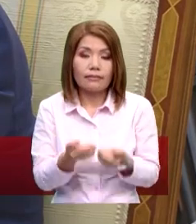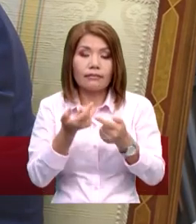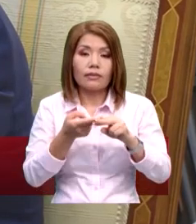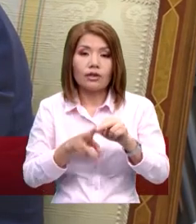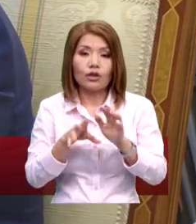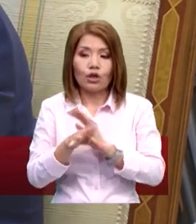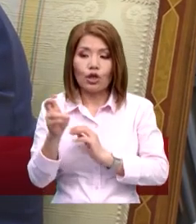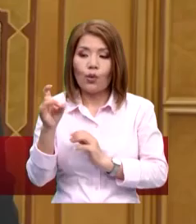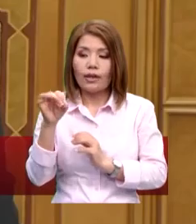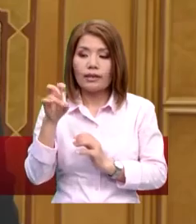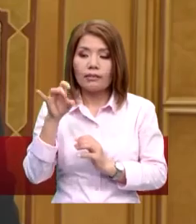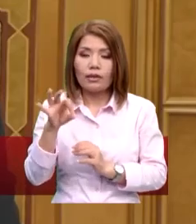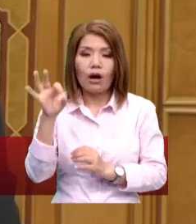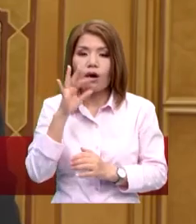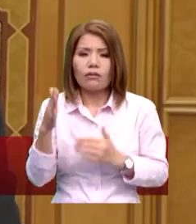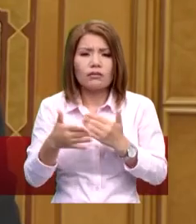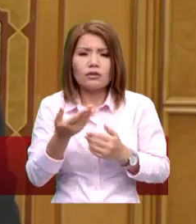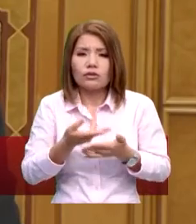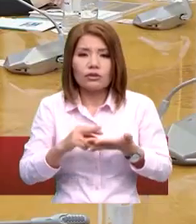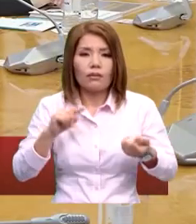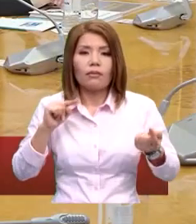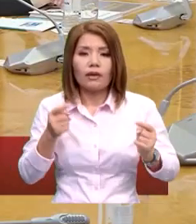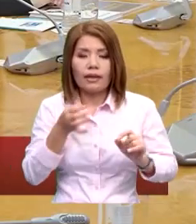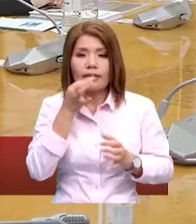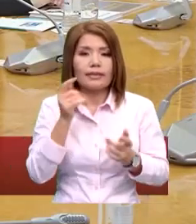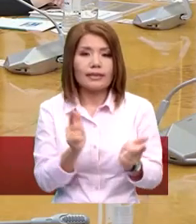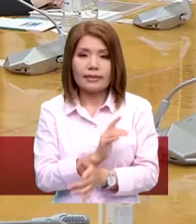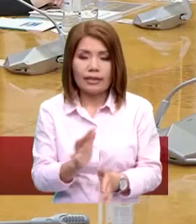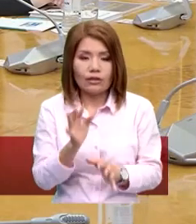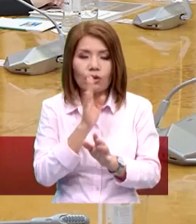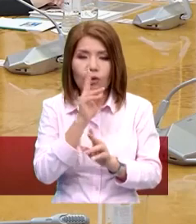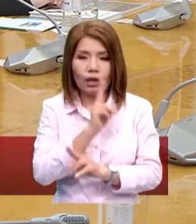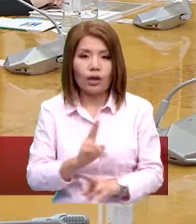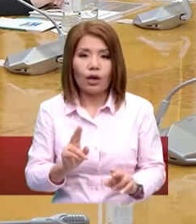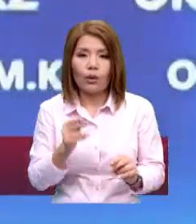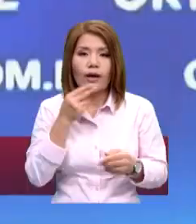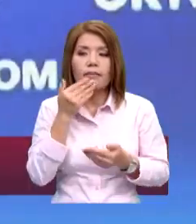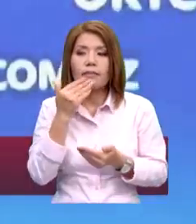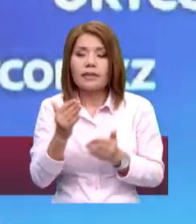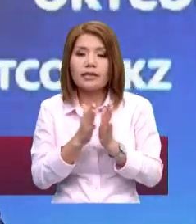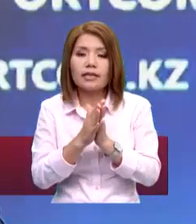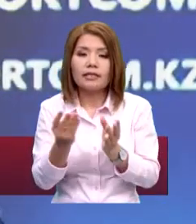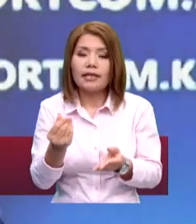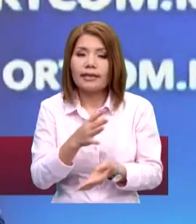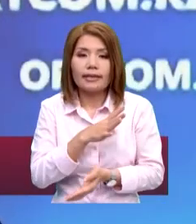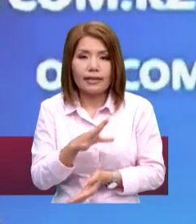Абаев салаға қатысты айтылған айыптауларды теріске шығарды. Ешқандай ақша сұрау болмады деп сендірді. Бұл